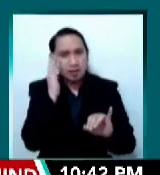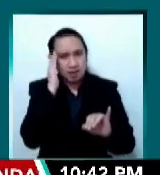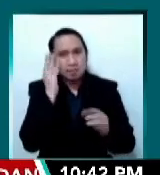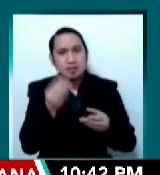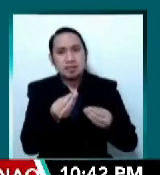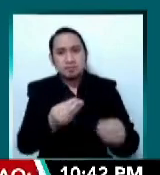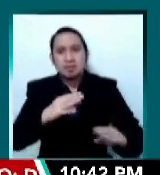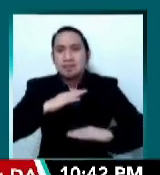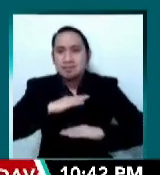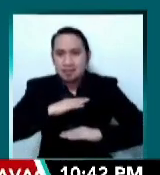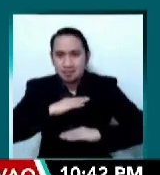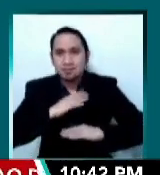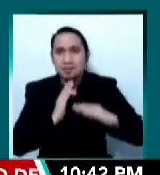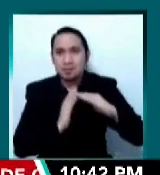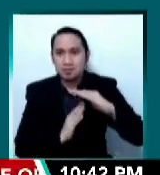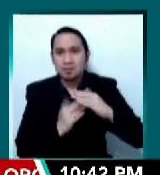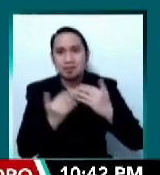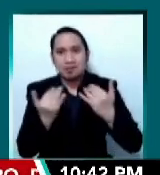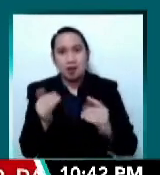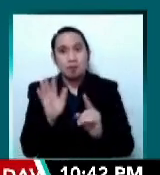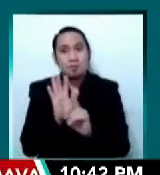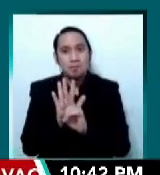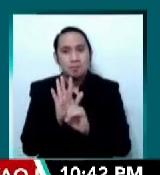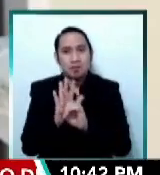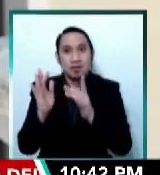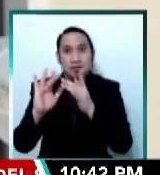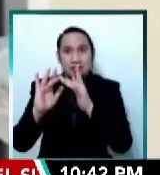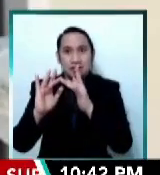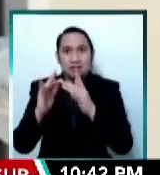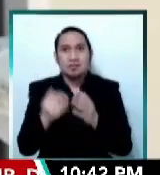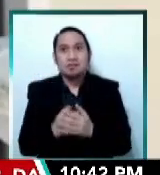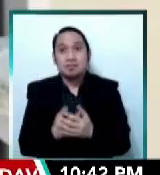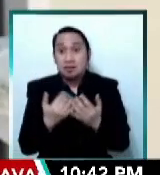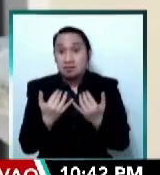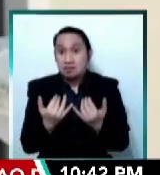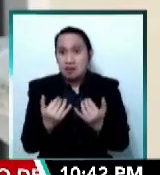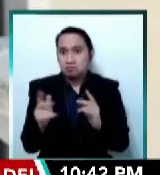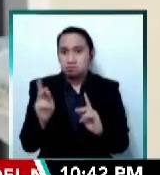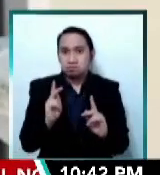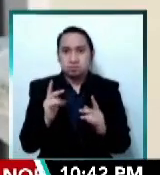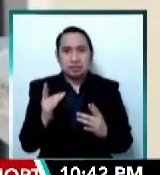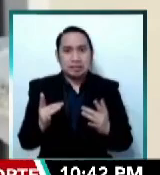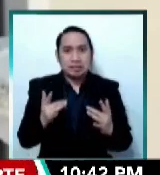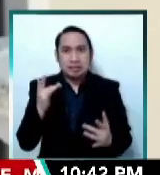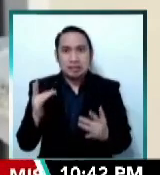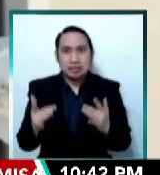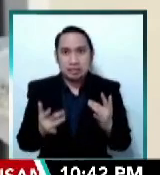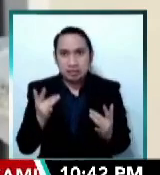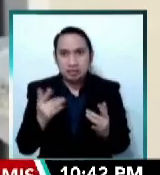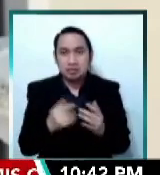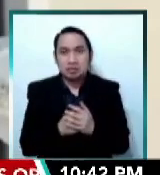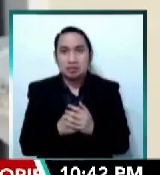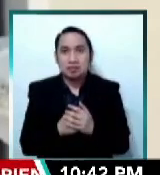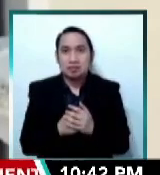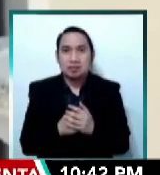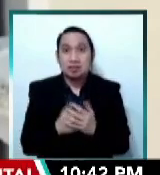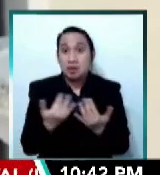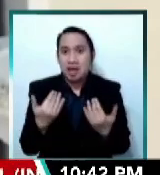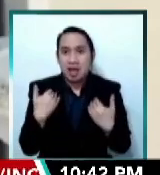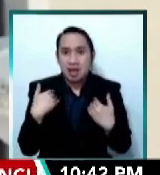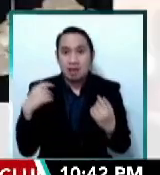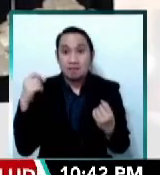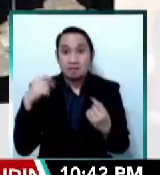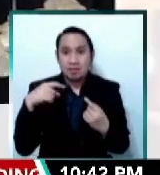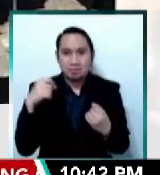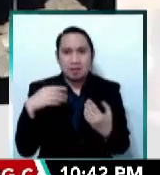Napatok hanggang sa social media. They get excited. When they do get it, they send mga videos or feedback na favorite shoes na daw